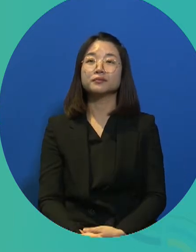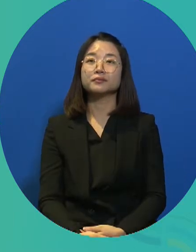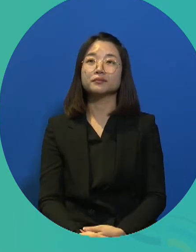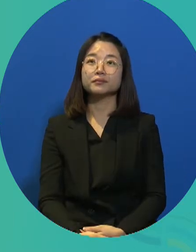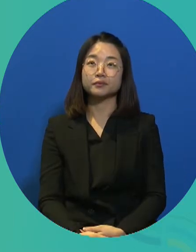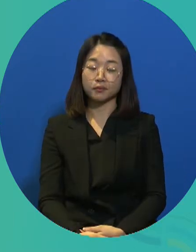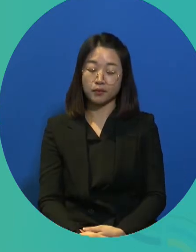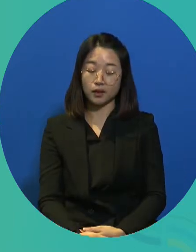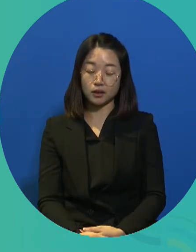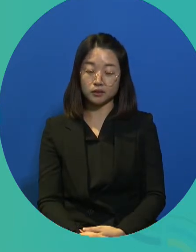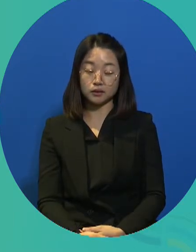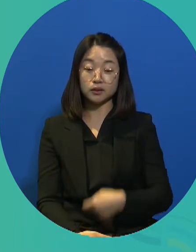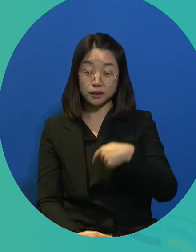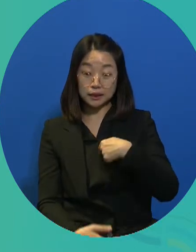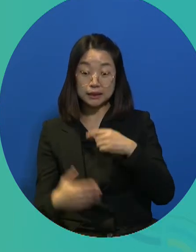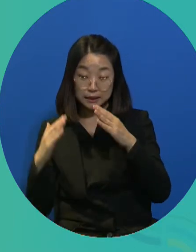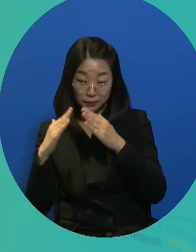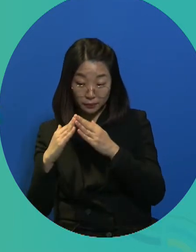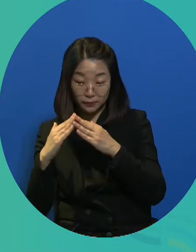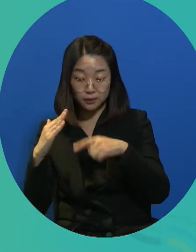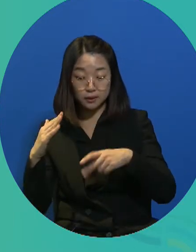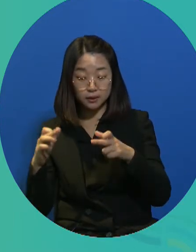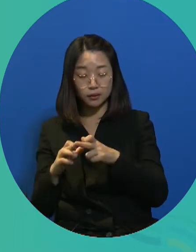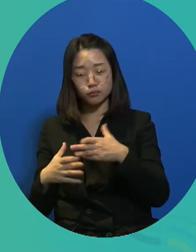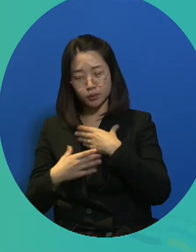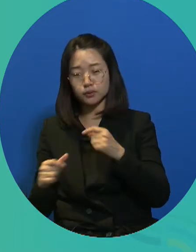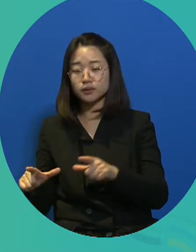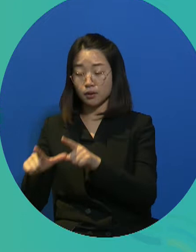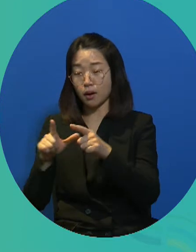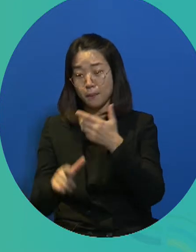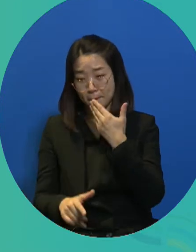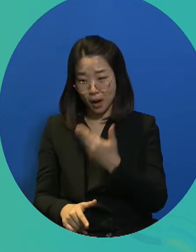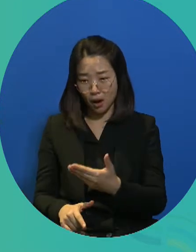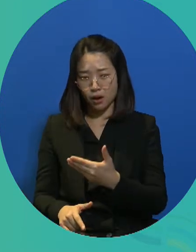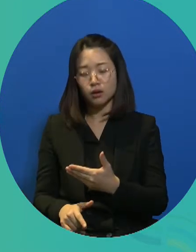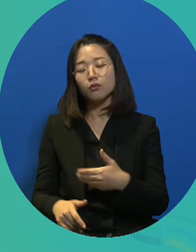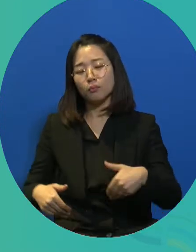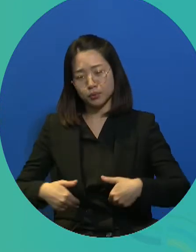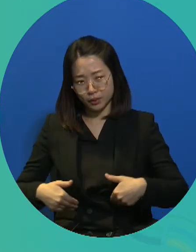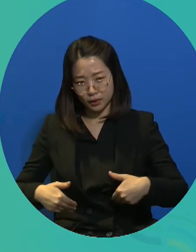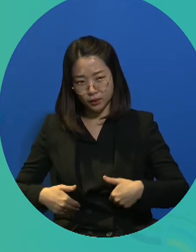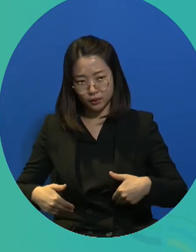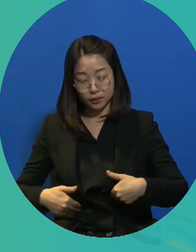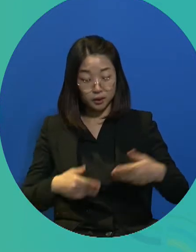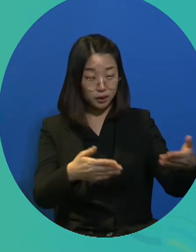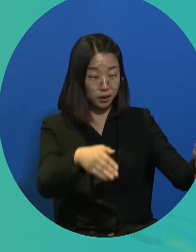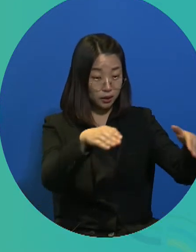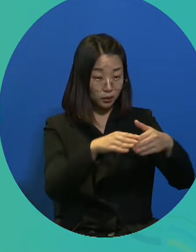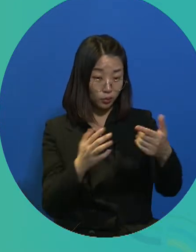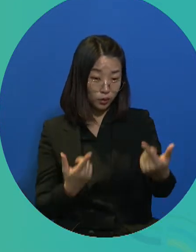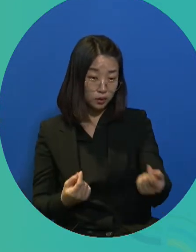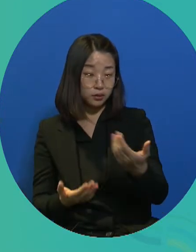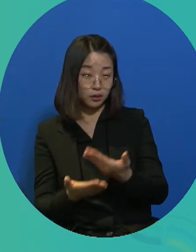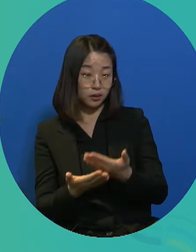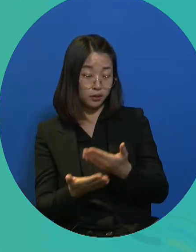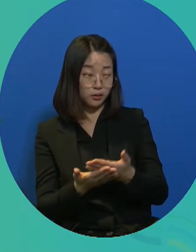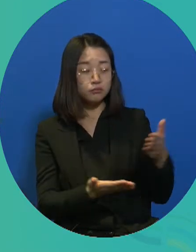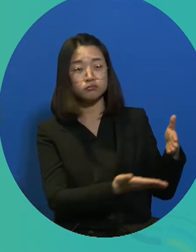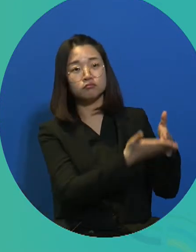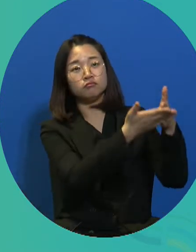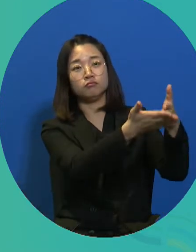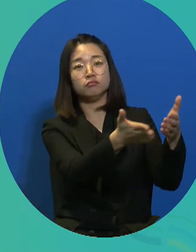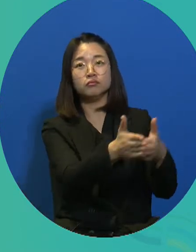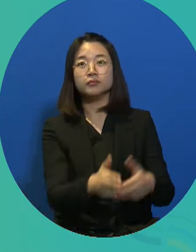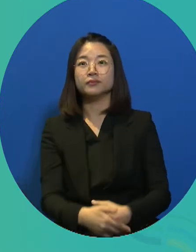본인의 주택 생활이 시설에서의 그 생활과 비슷하게 해야 되는 것이 아니냐라고 위원회 차원에서 얘기를 하는